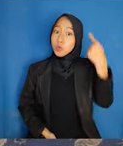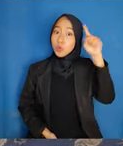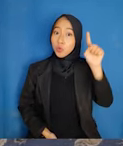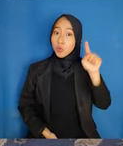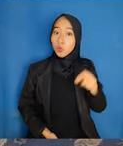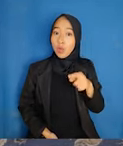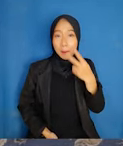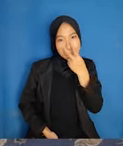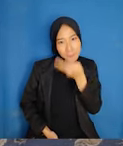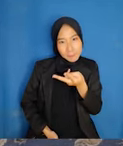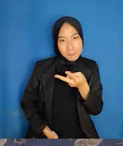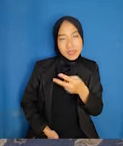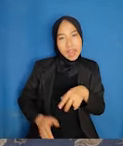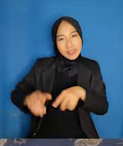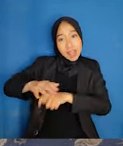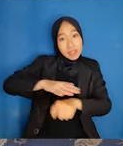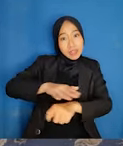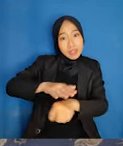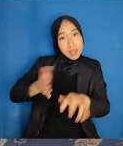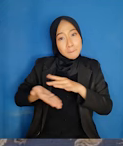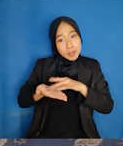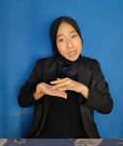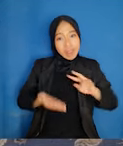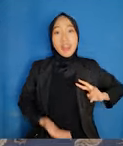untuk yang penglihatan, kami